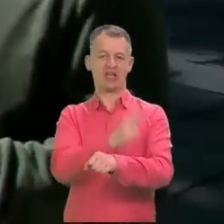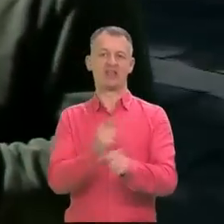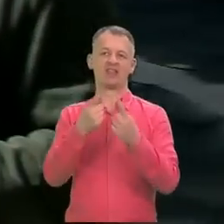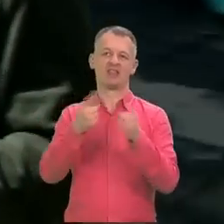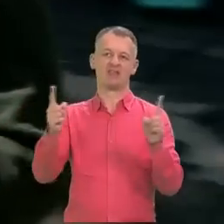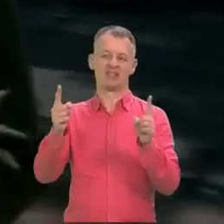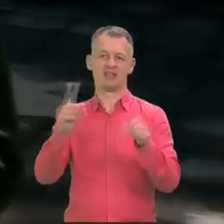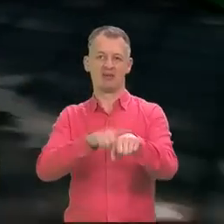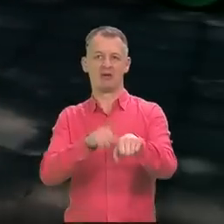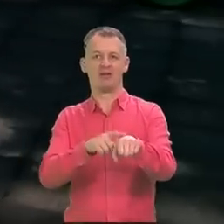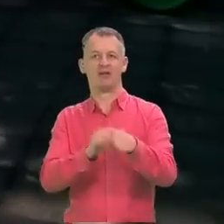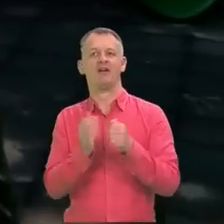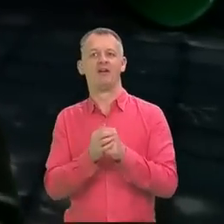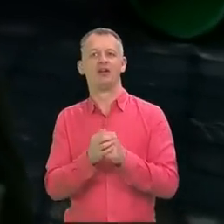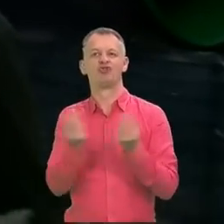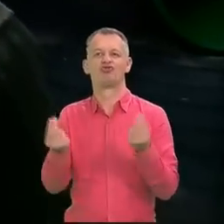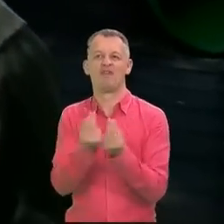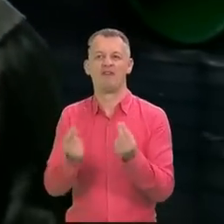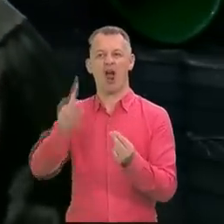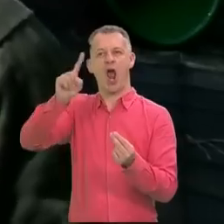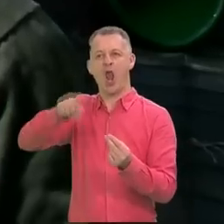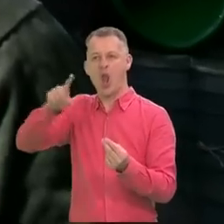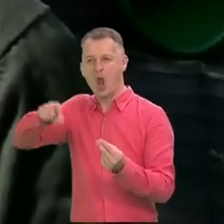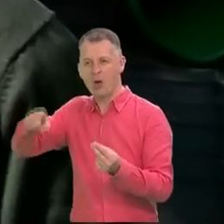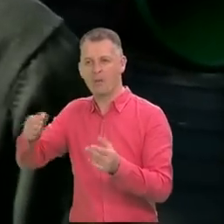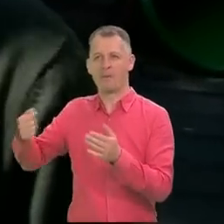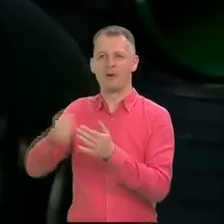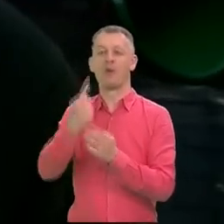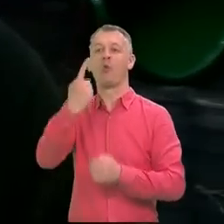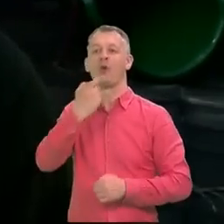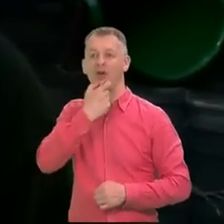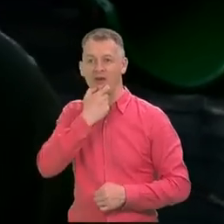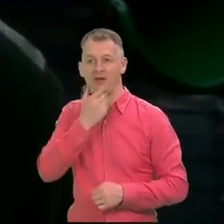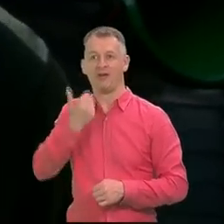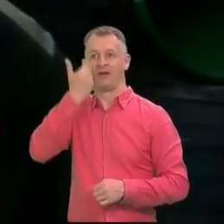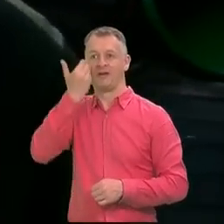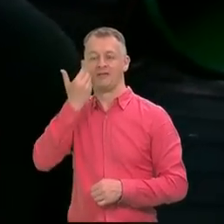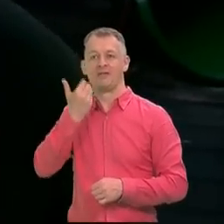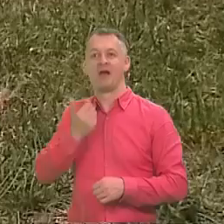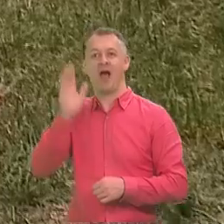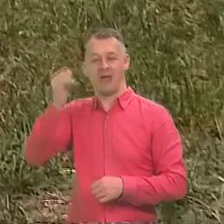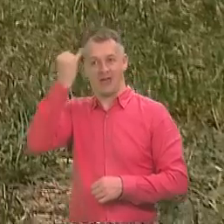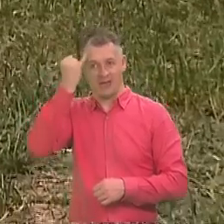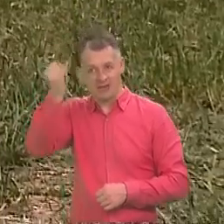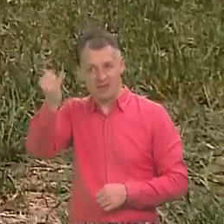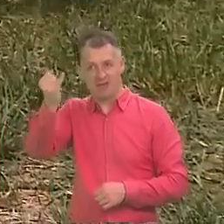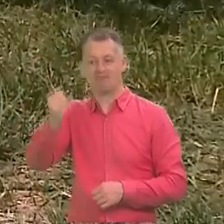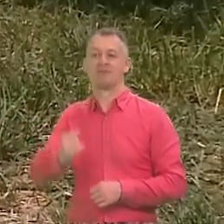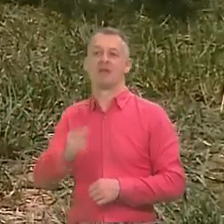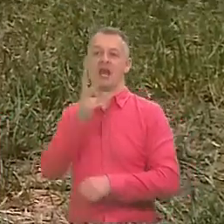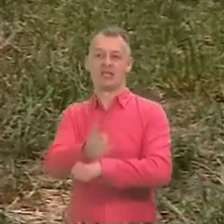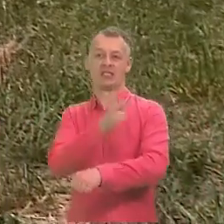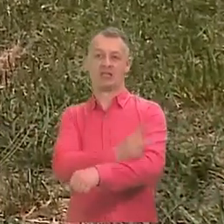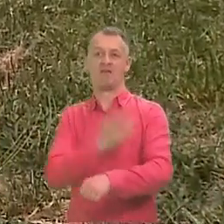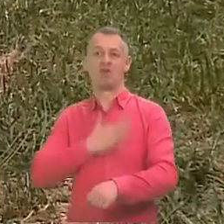de câteva luni până la un an de când ai ideea. La stat vreau